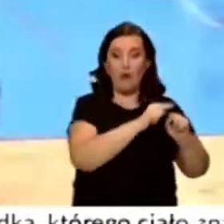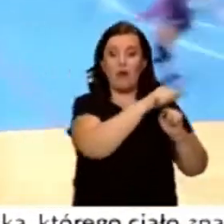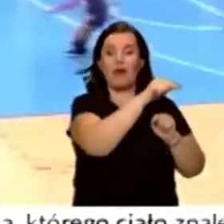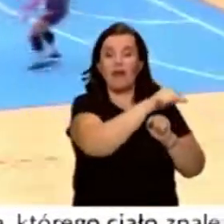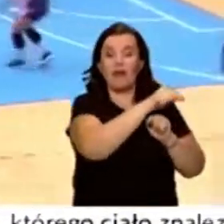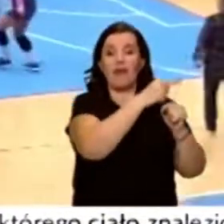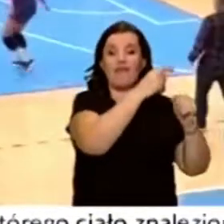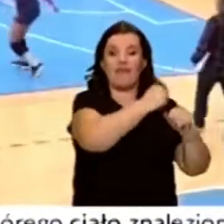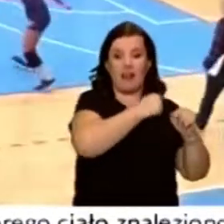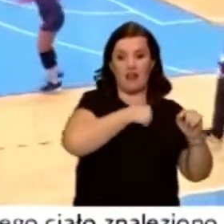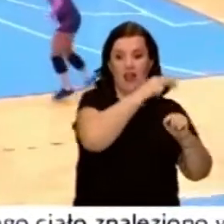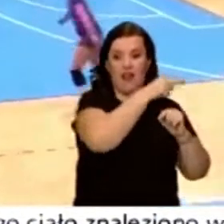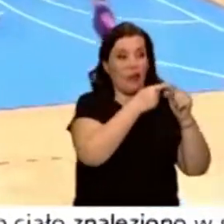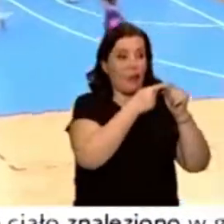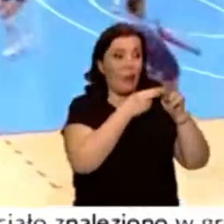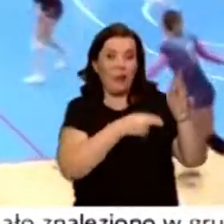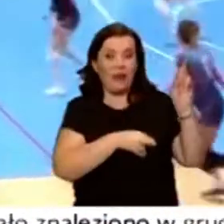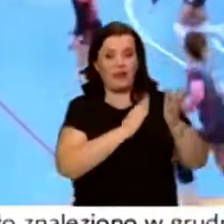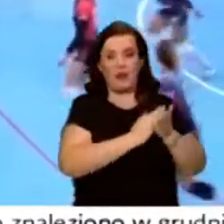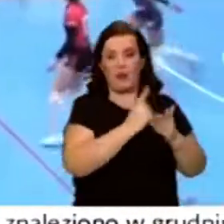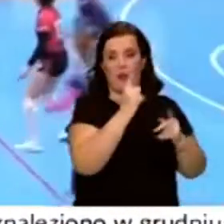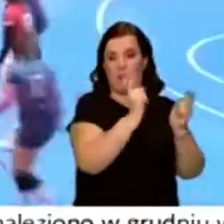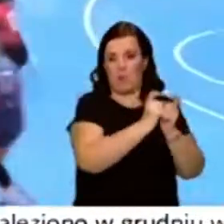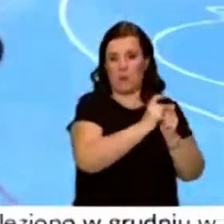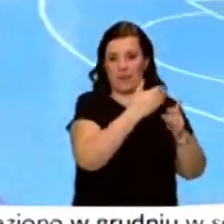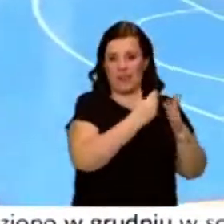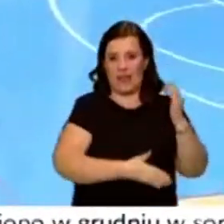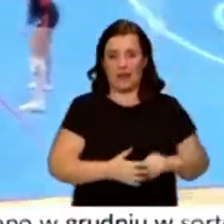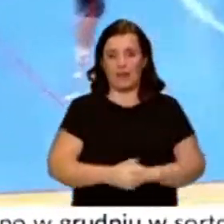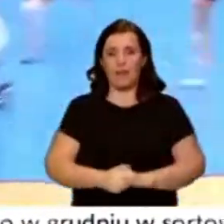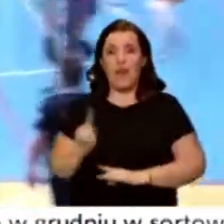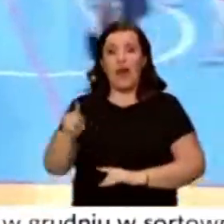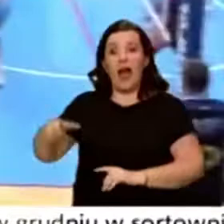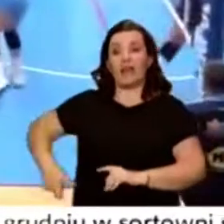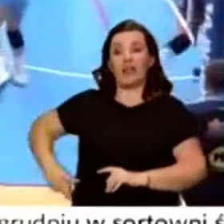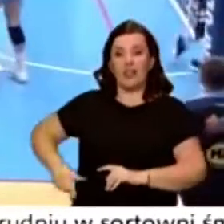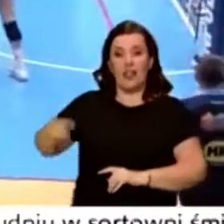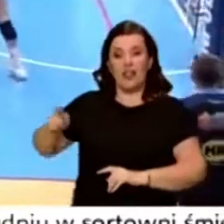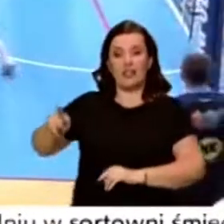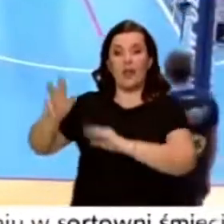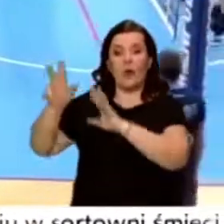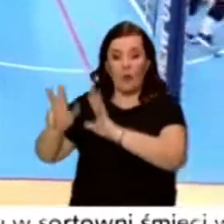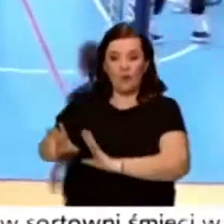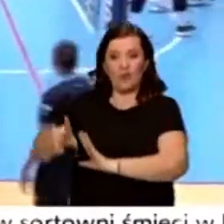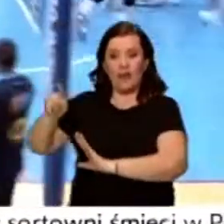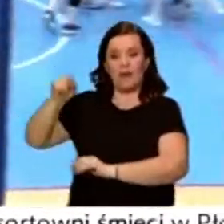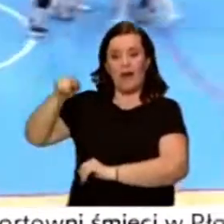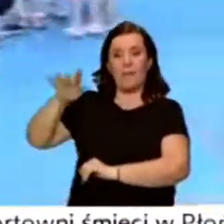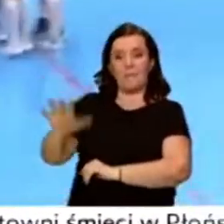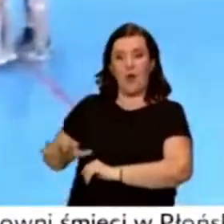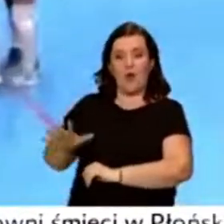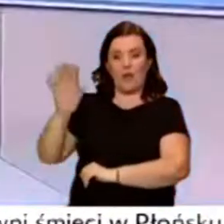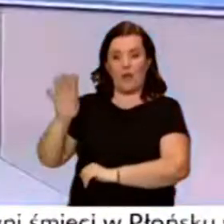mniej rozegrane spotkanie na koncie. Natomiast ósemka, mimo wygranej, spadła na piąte miejsce w tabeli.